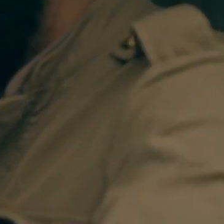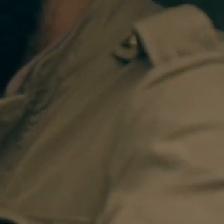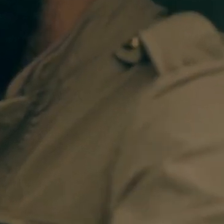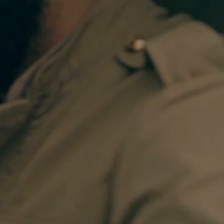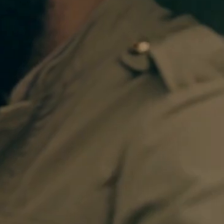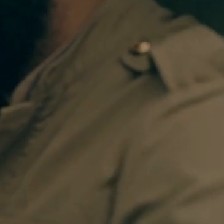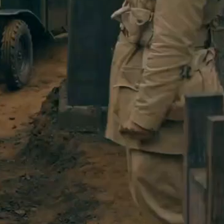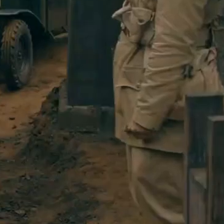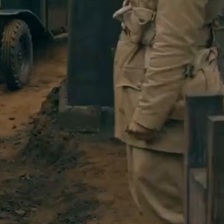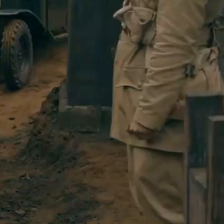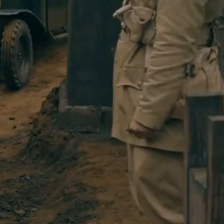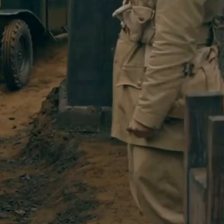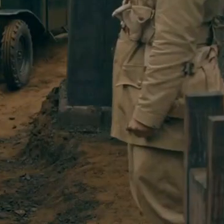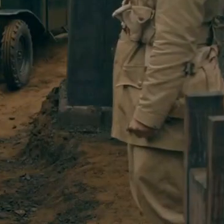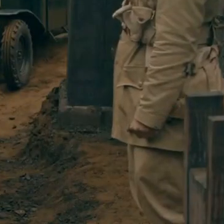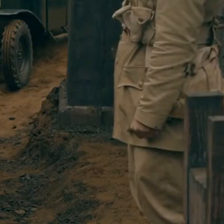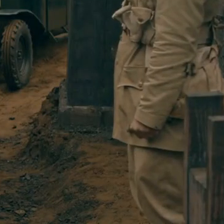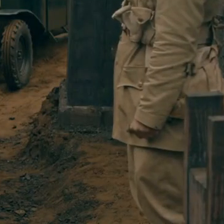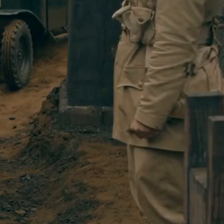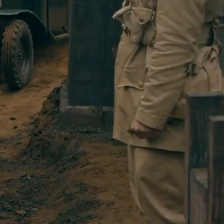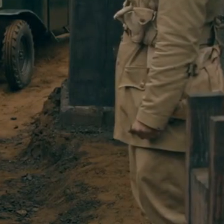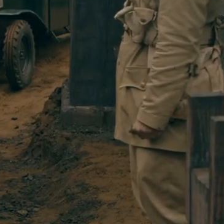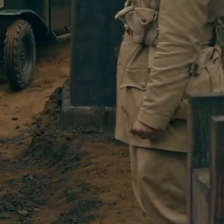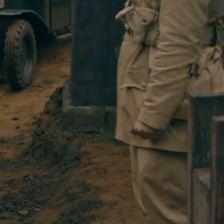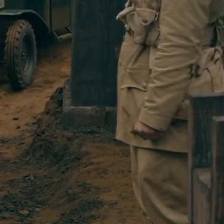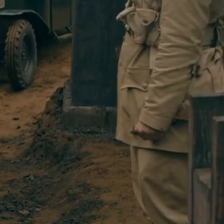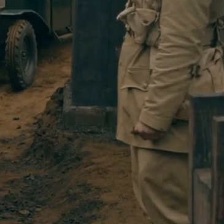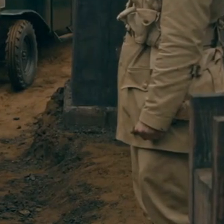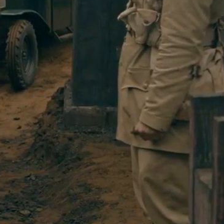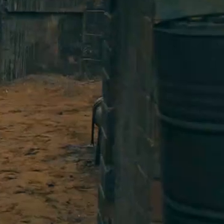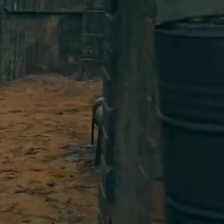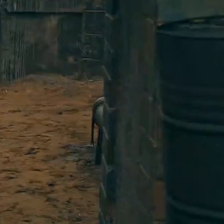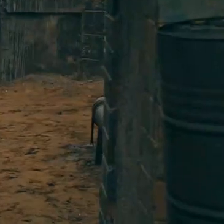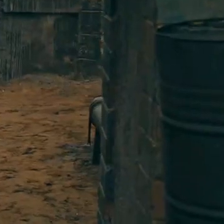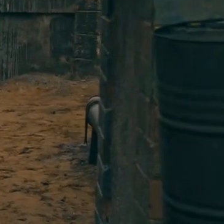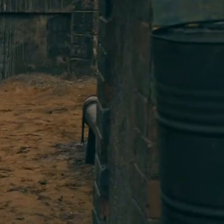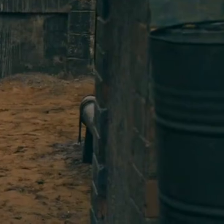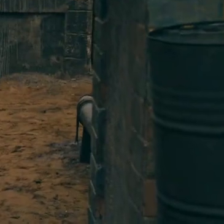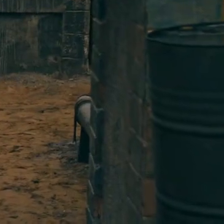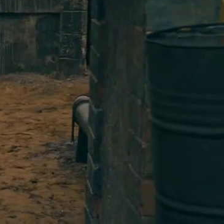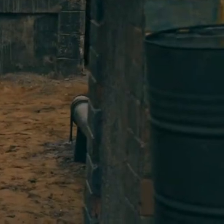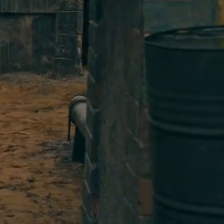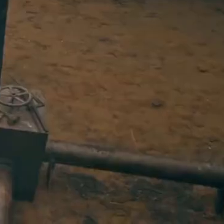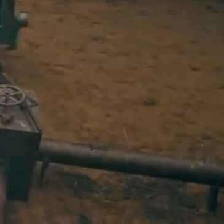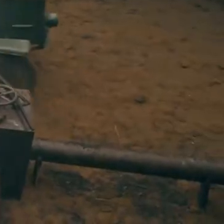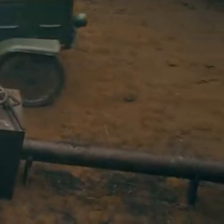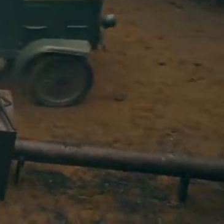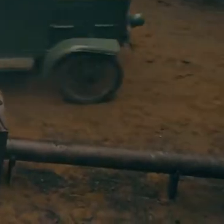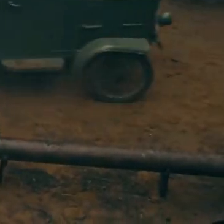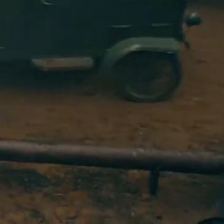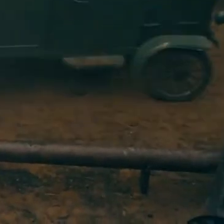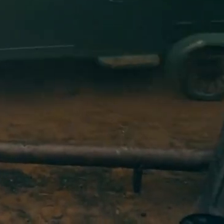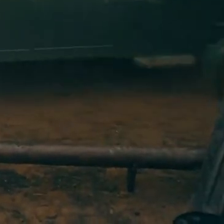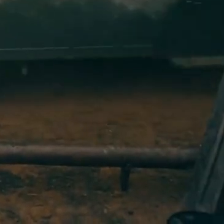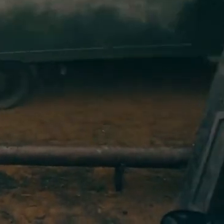Hepsinin üstünde koyu beş İngiliz askeri üniforması. Başlarında turuncuya çalan sarı sarıklar var. kalın